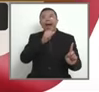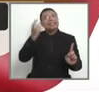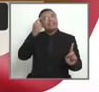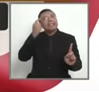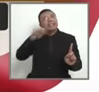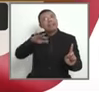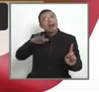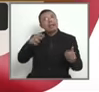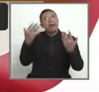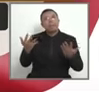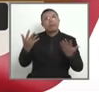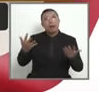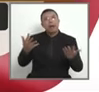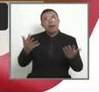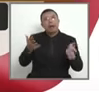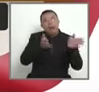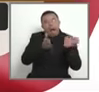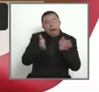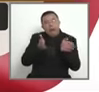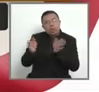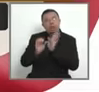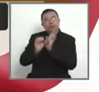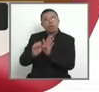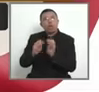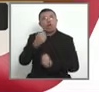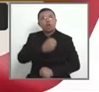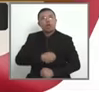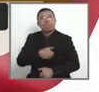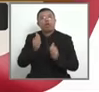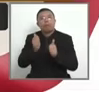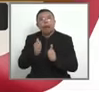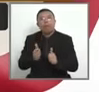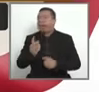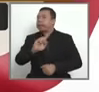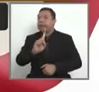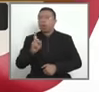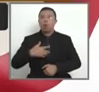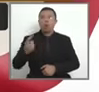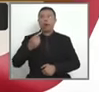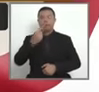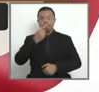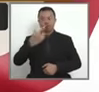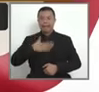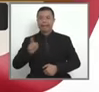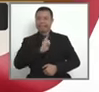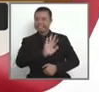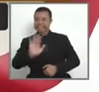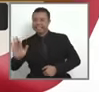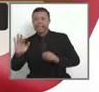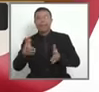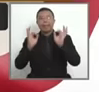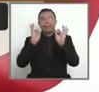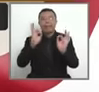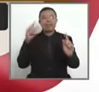mensejahterakan rakyat memakmurkan rakyat maka dia berkhianat terhadap konstitusi dan berkhianat itu bisa dimaksulkan itu kalau di di apa ini